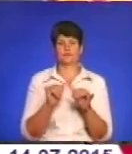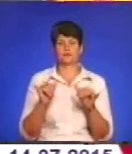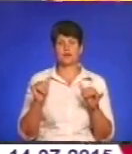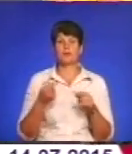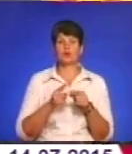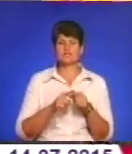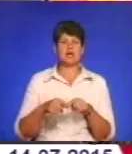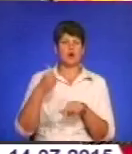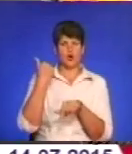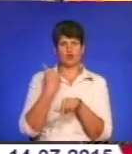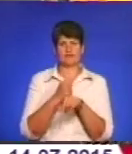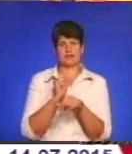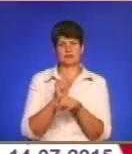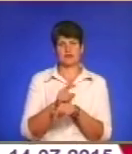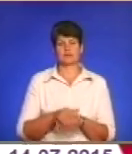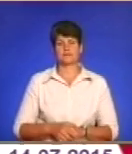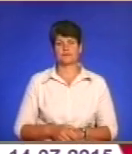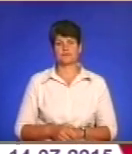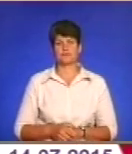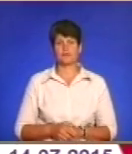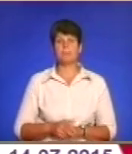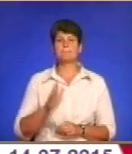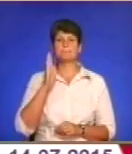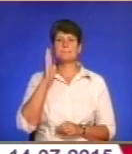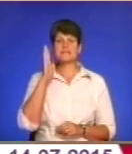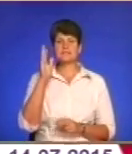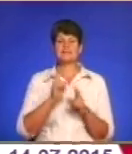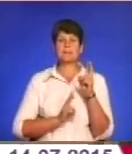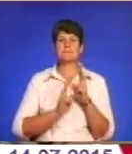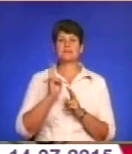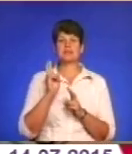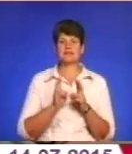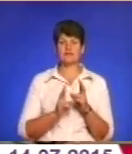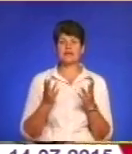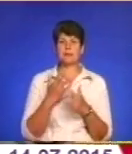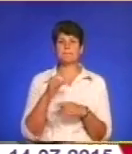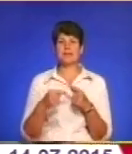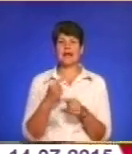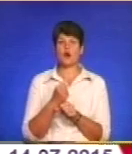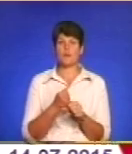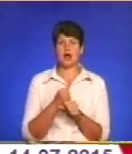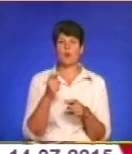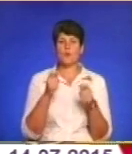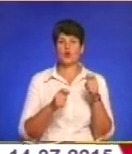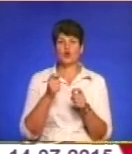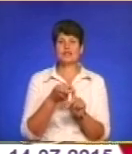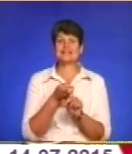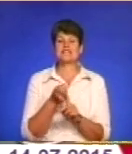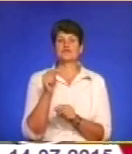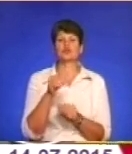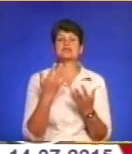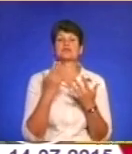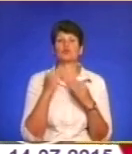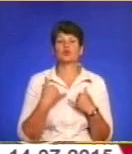бо це одне з головних завдань. Перспектива підприємств, котрі переробляють молоко, якраз залежить від того, наскільки в нас